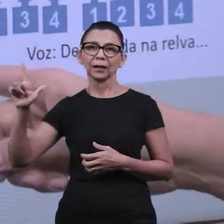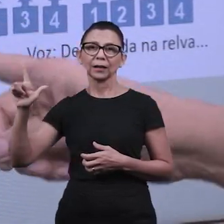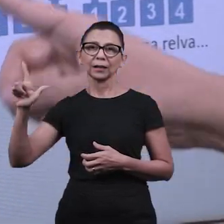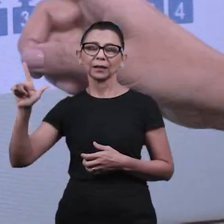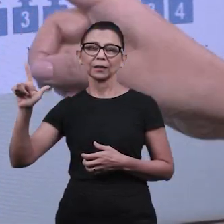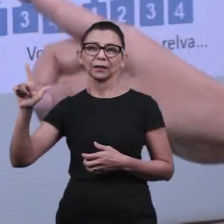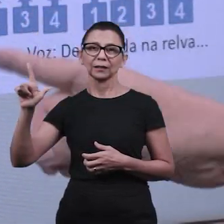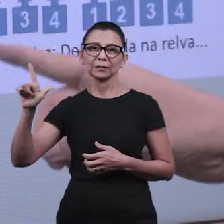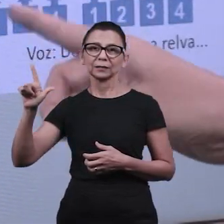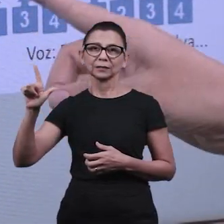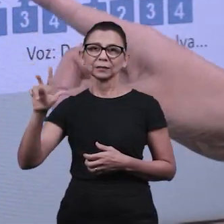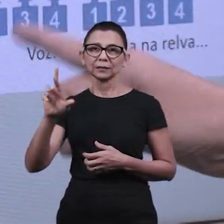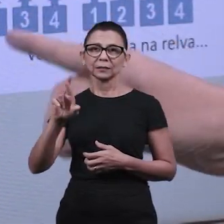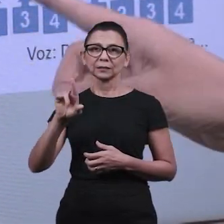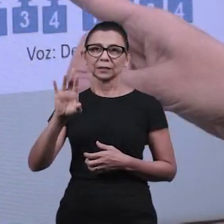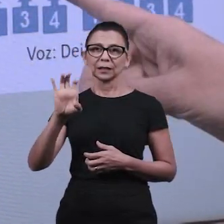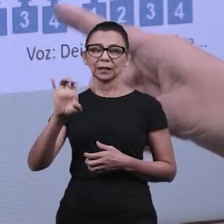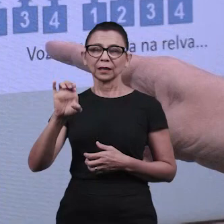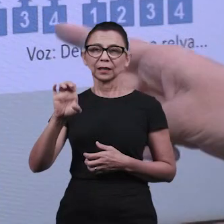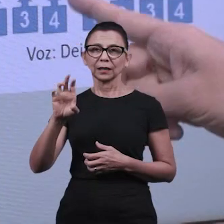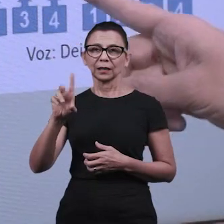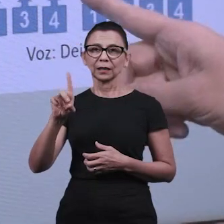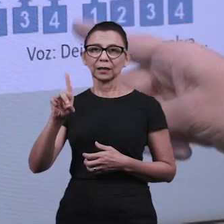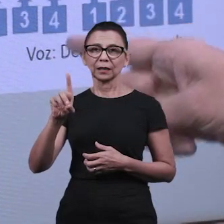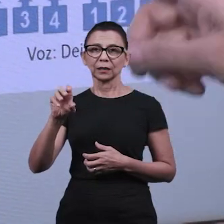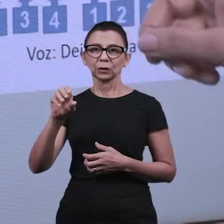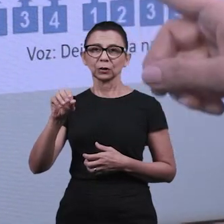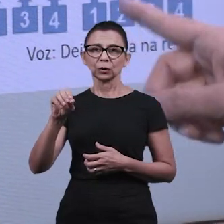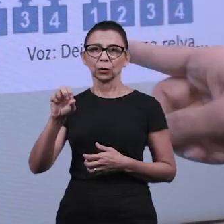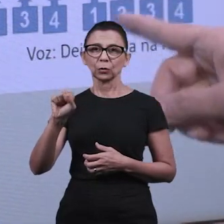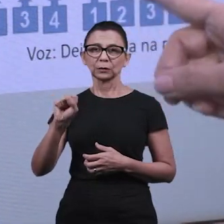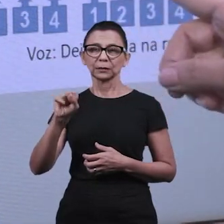mi, fa, sol.